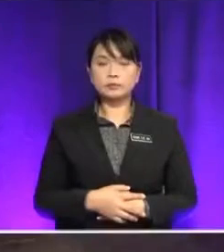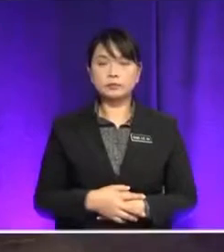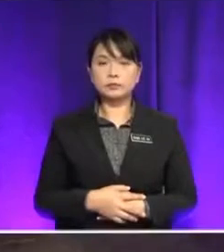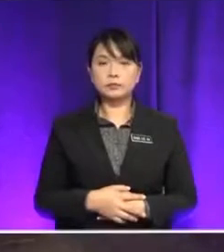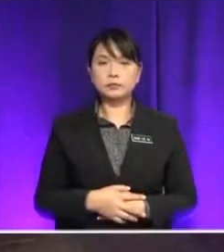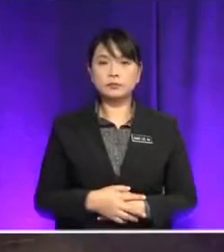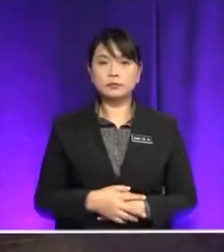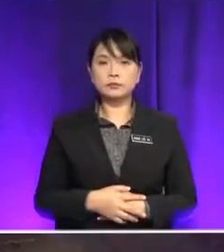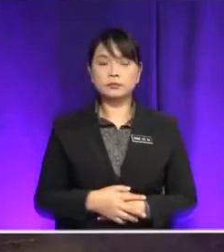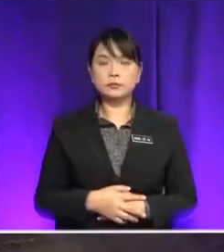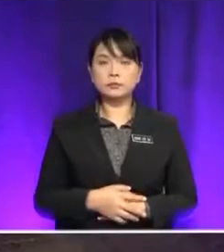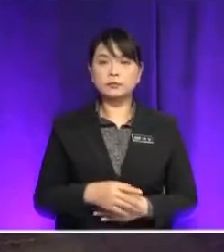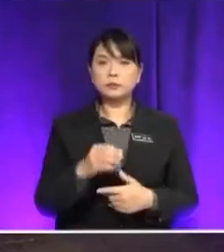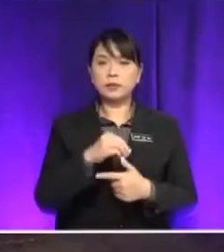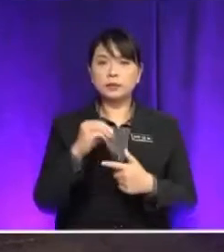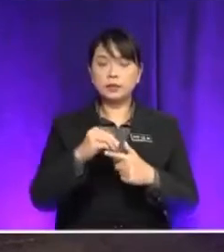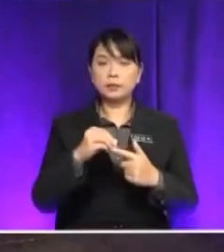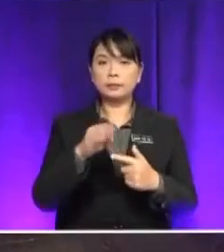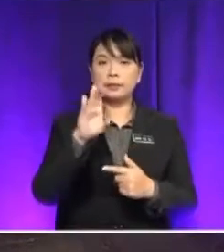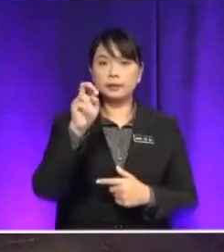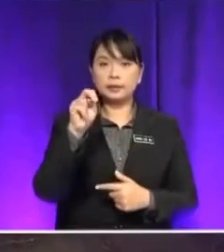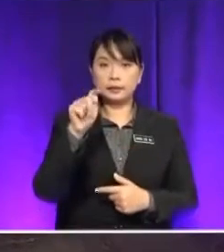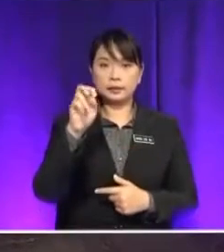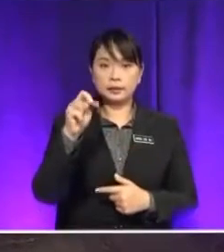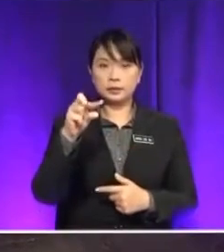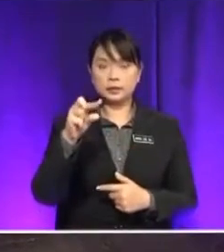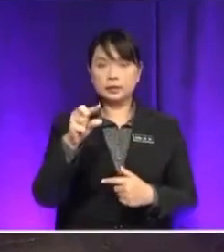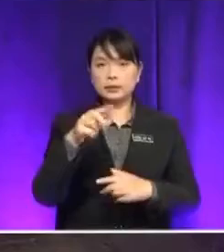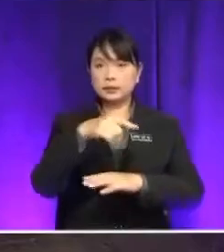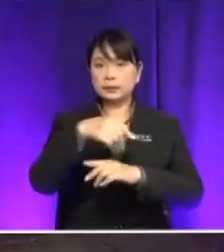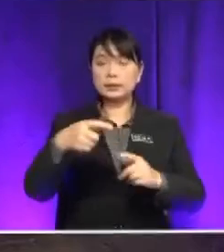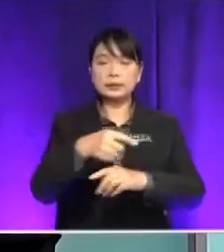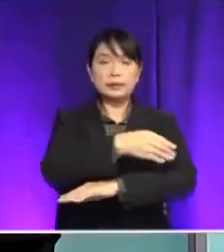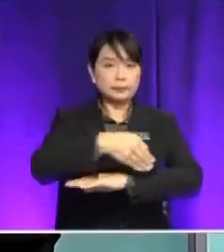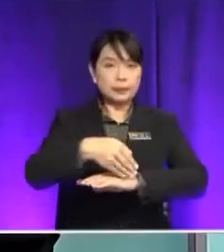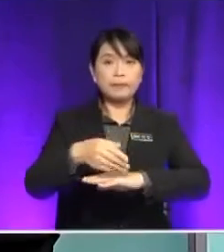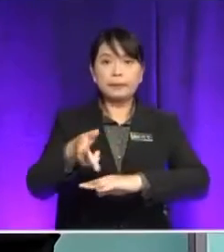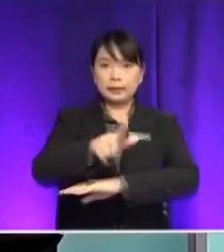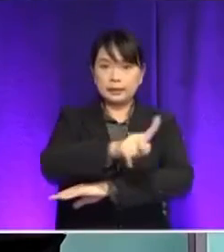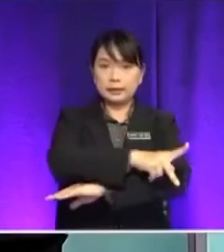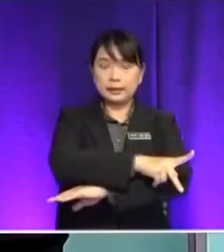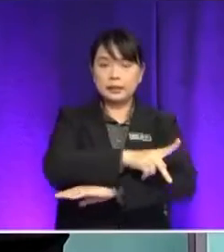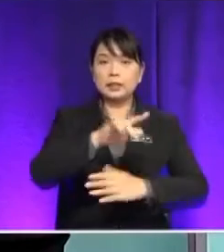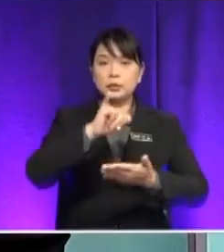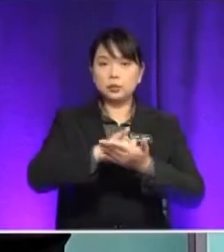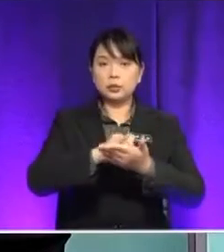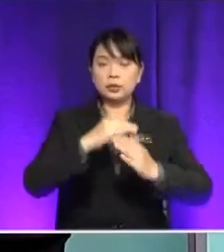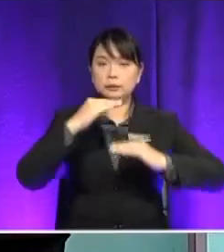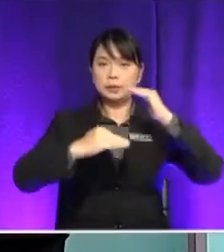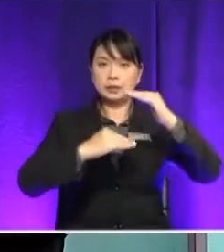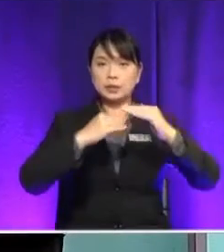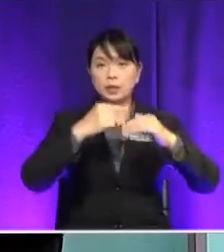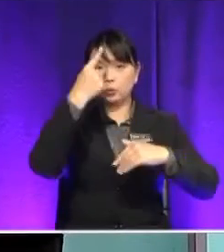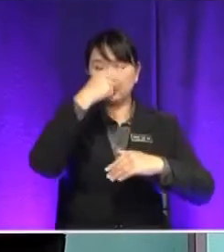mengurangkan ha kisah-kisah atau untuk mengelakkan hakisan pemulih menit itu kalau hantaman ombak itu kuat